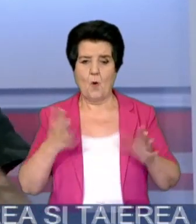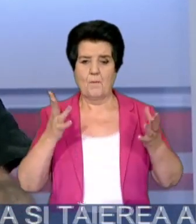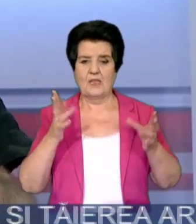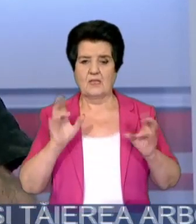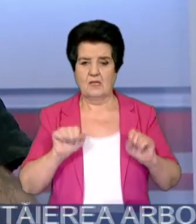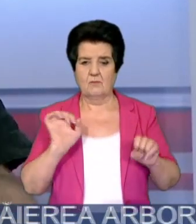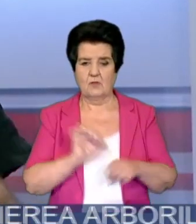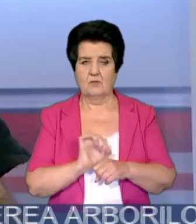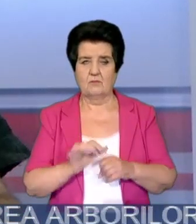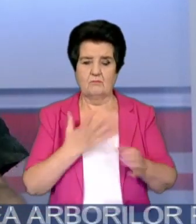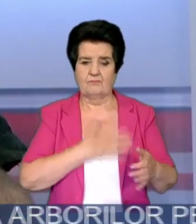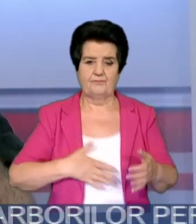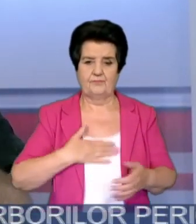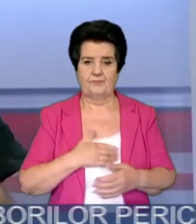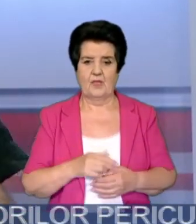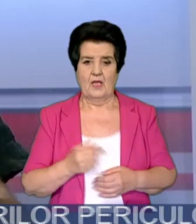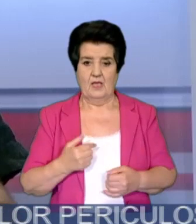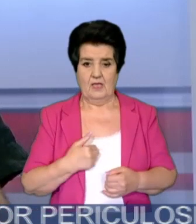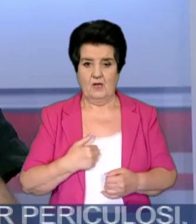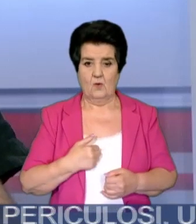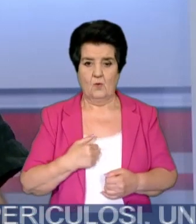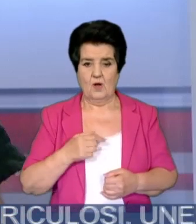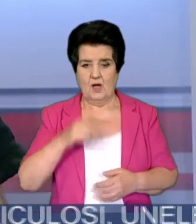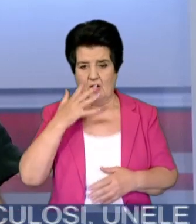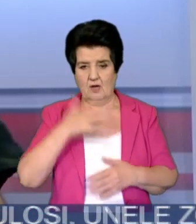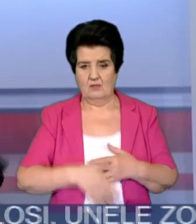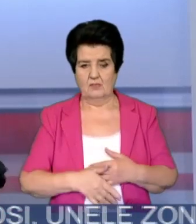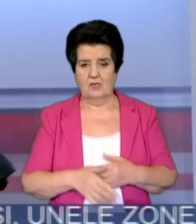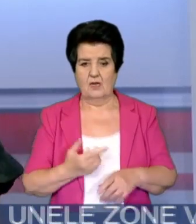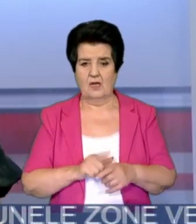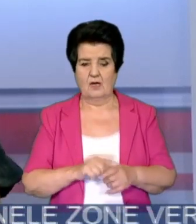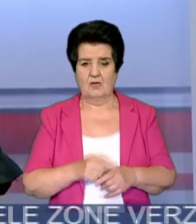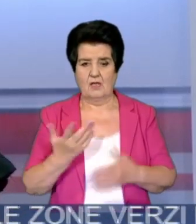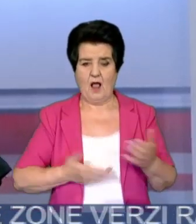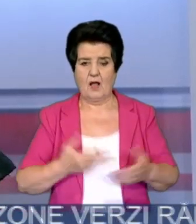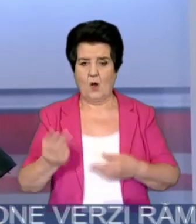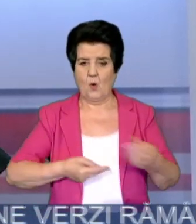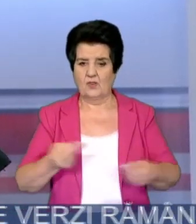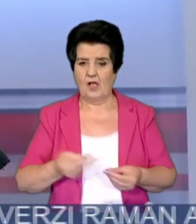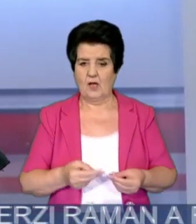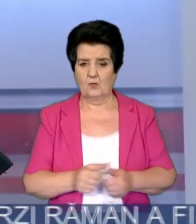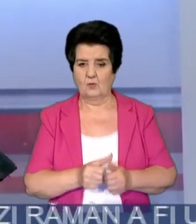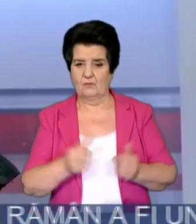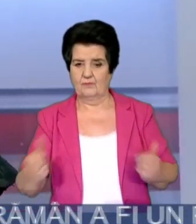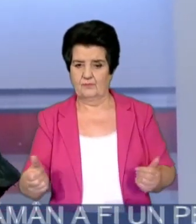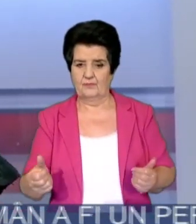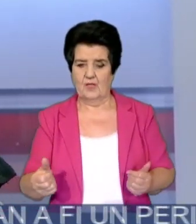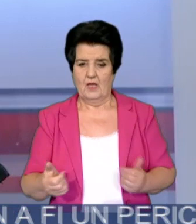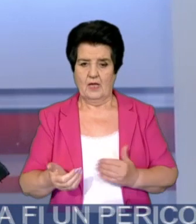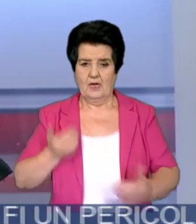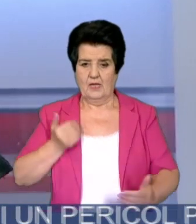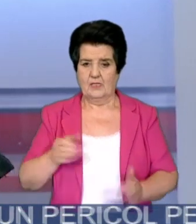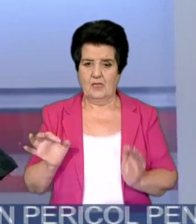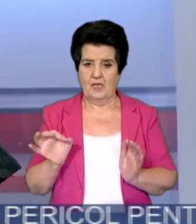asta, eu cred că scenariul în care Gazprom va rezilia contractul înainte de luna